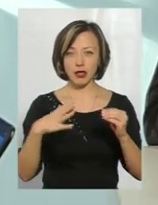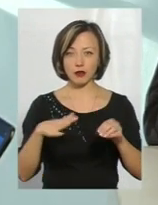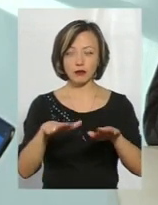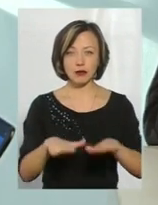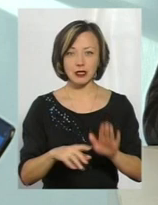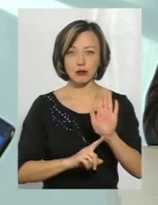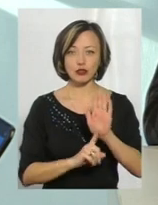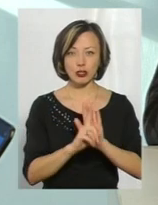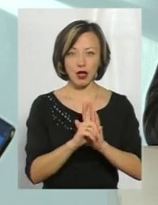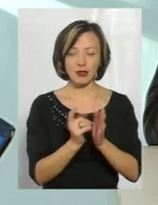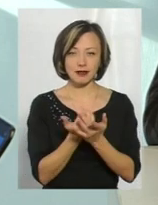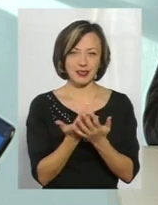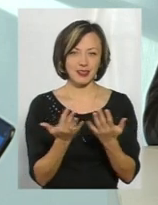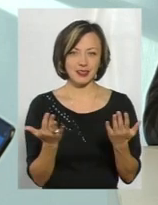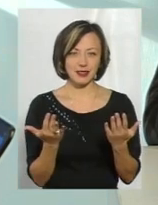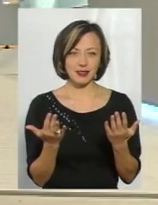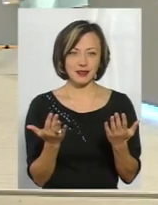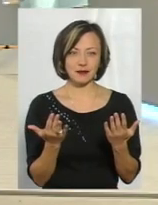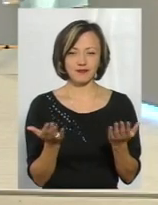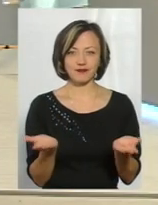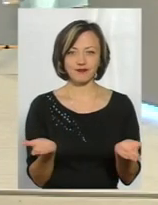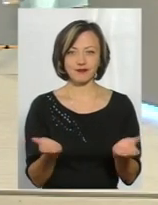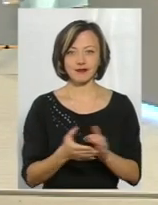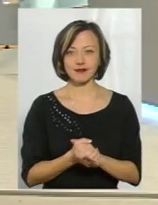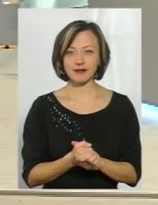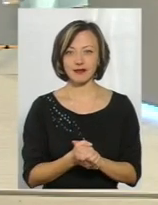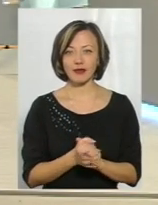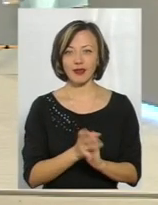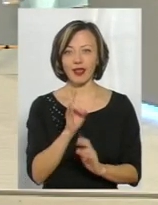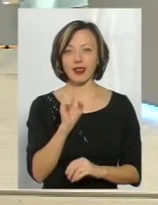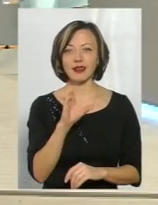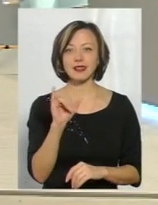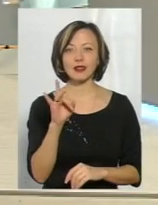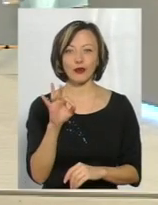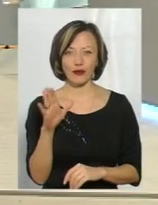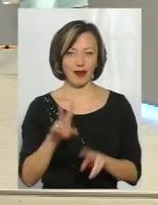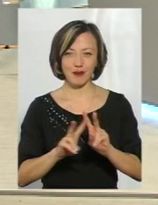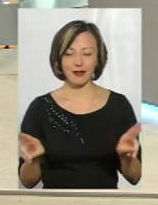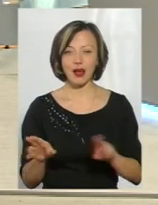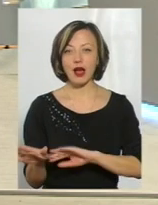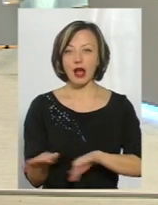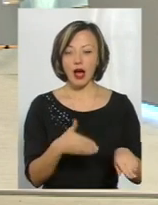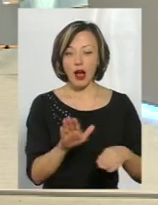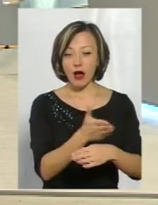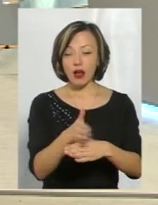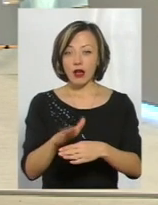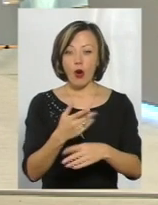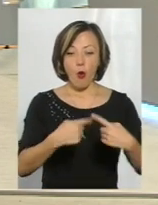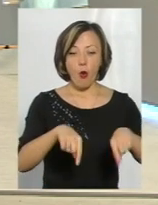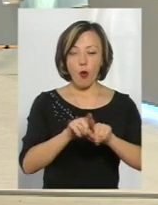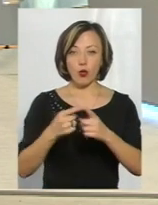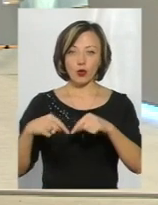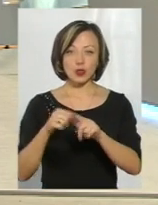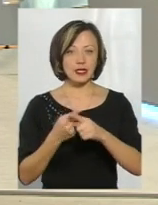починалися, ну, різні насірові. Власне, нарізка округів. Чи не можемо сказати, чи не є